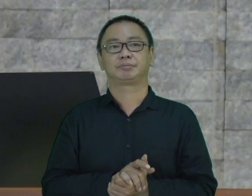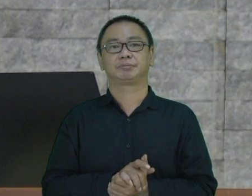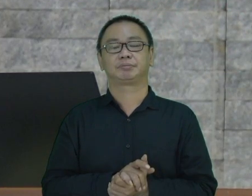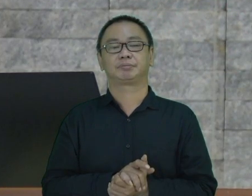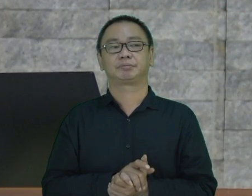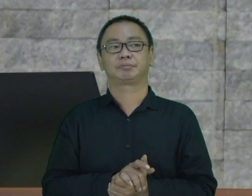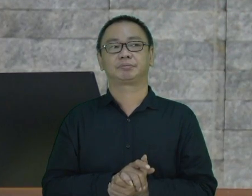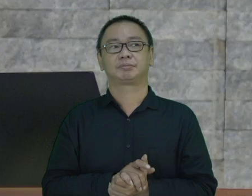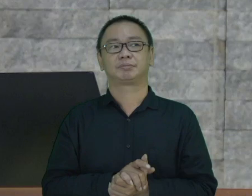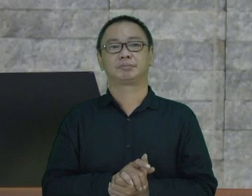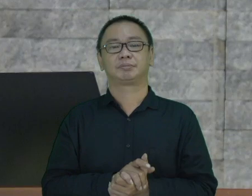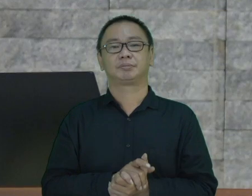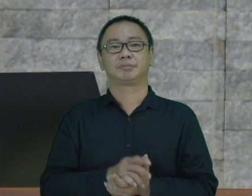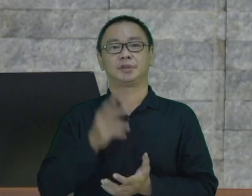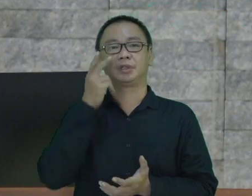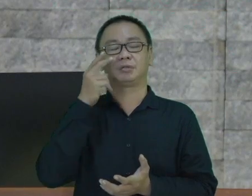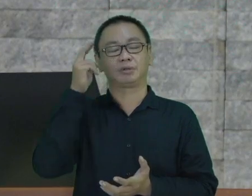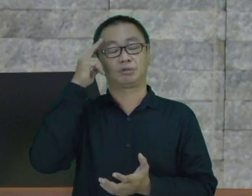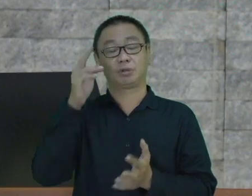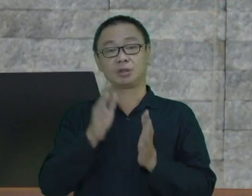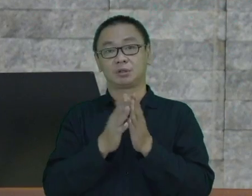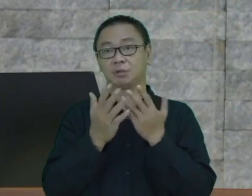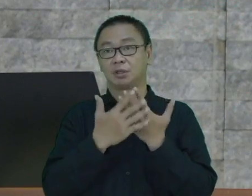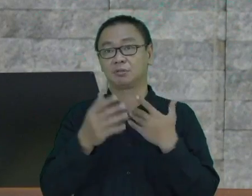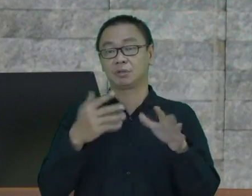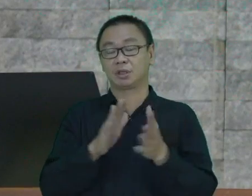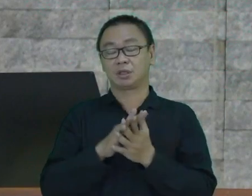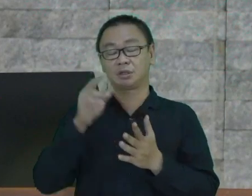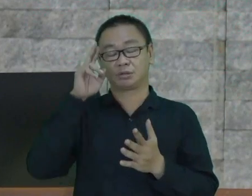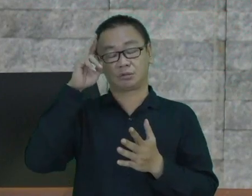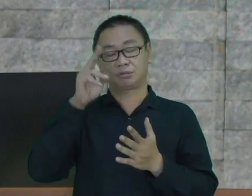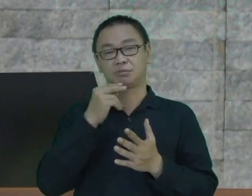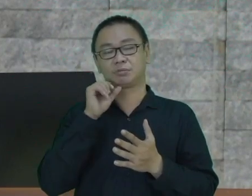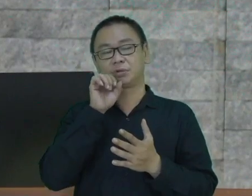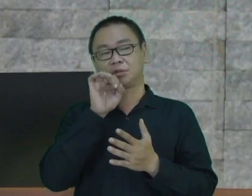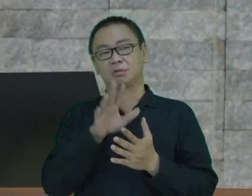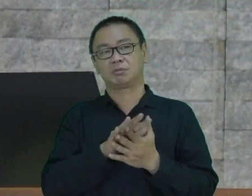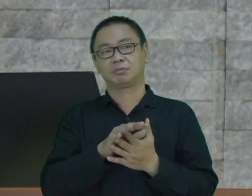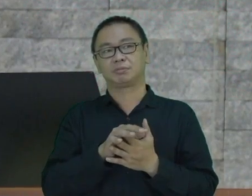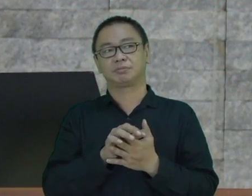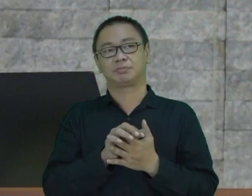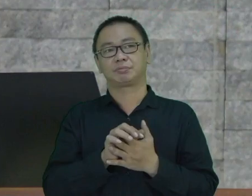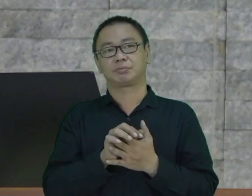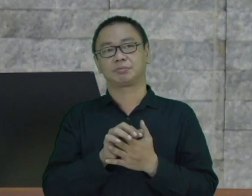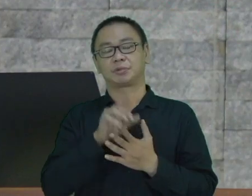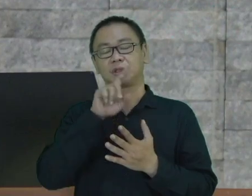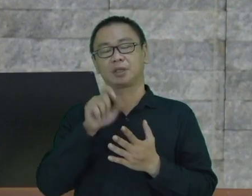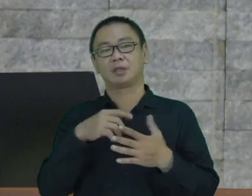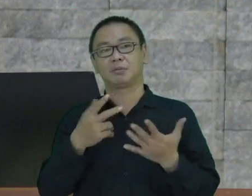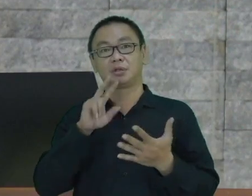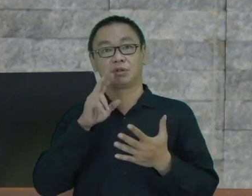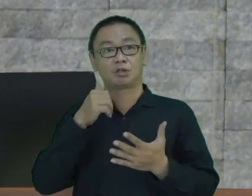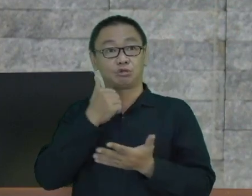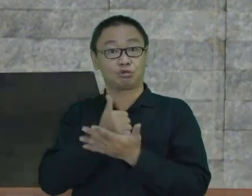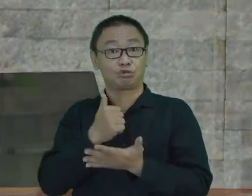Ya, di hadapan Tuhan dan jemaatnya, hendaklah saudara-saudara menjawab pertanyaan-pertanyaan ini. Apakah saudara-saudara dengan